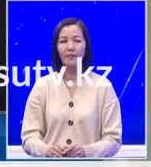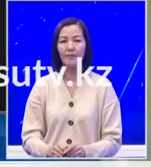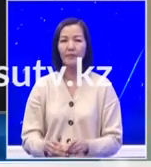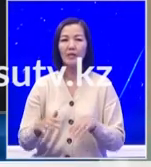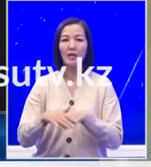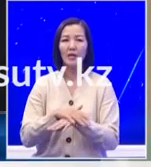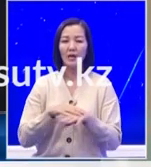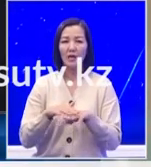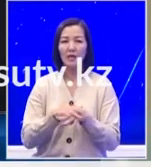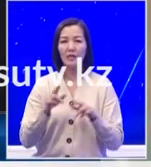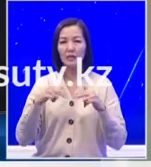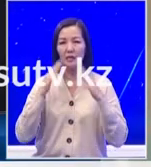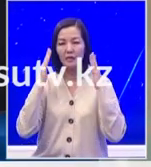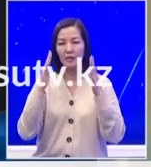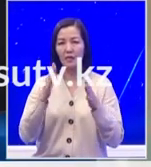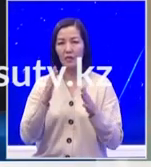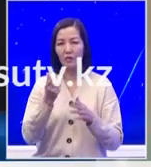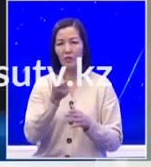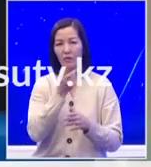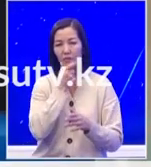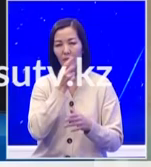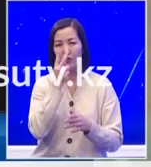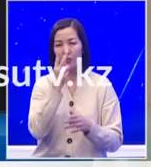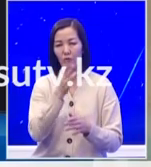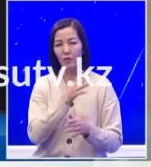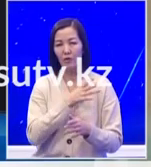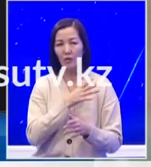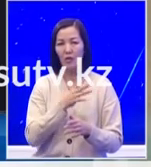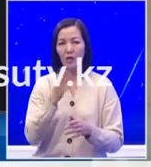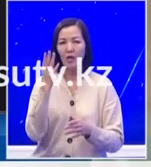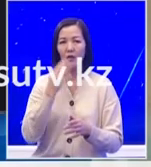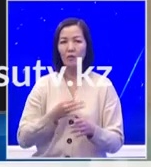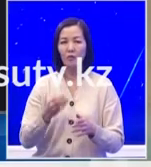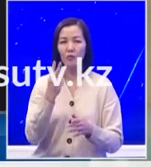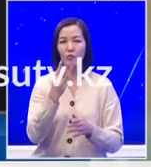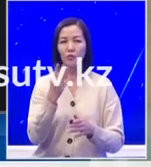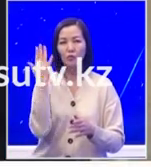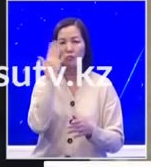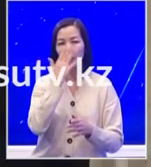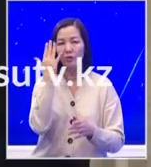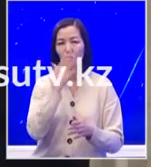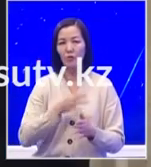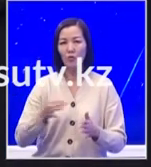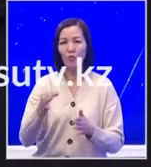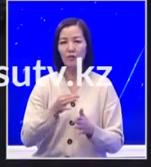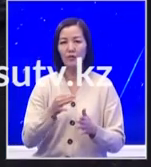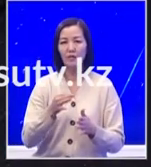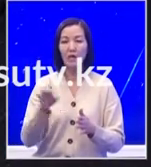аса назарына ие болған бейнеролик іріктеліп, соның нәтижесінде облыстан 3 бейнеролик жаңа республикаға